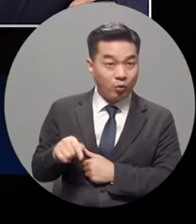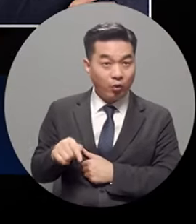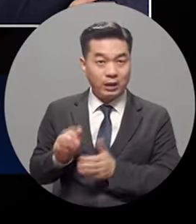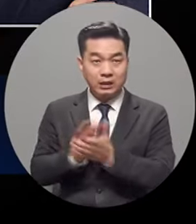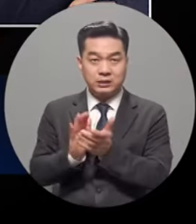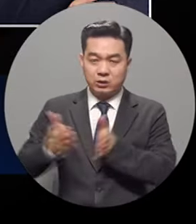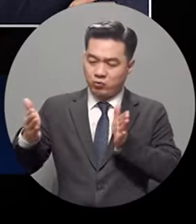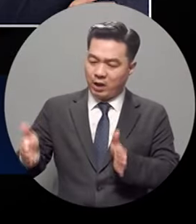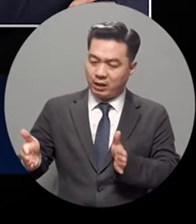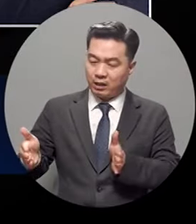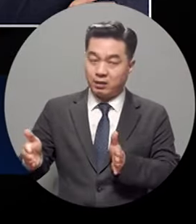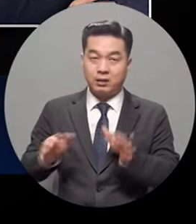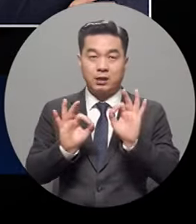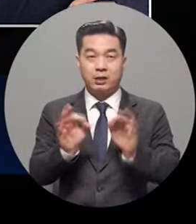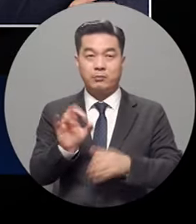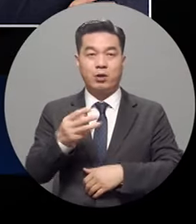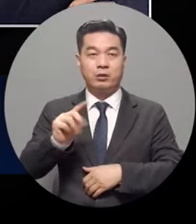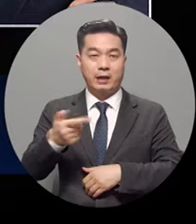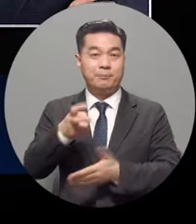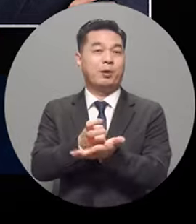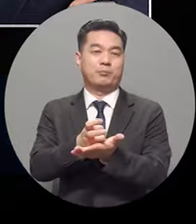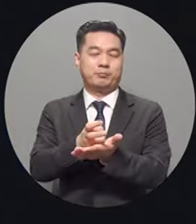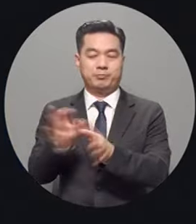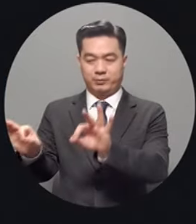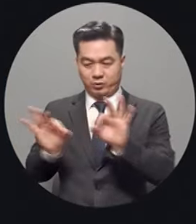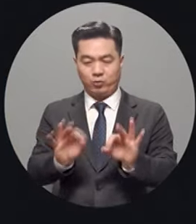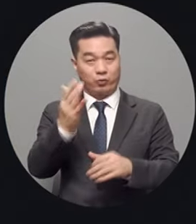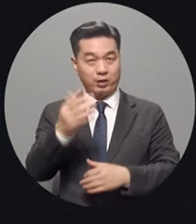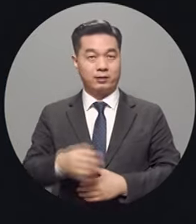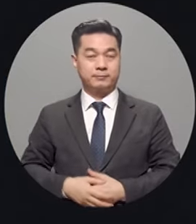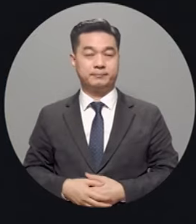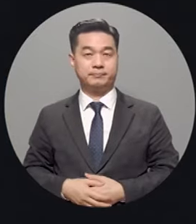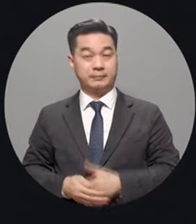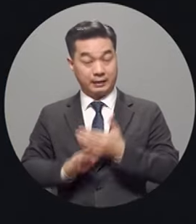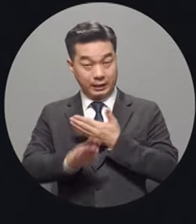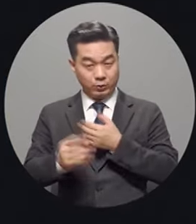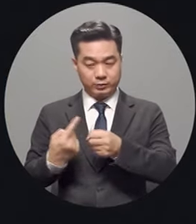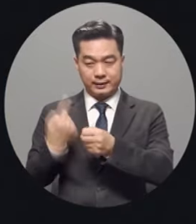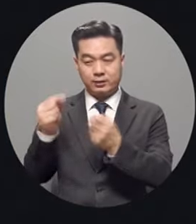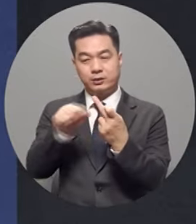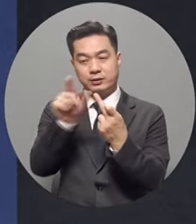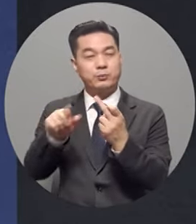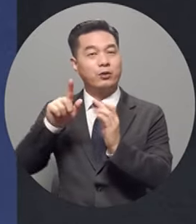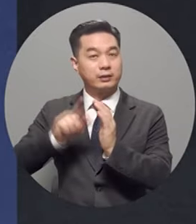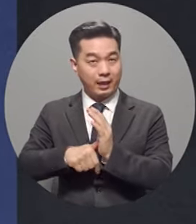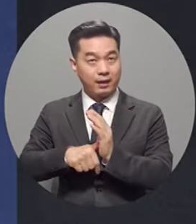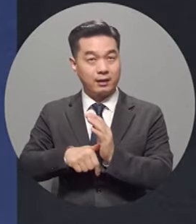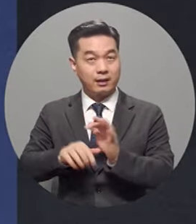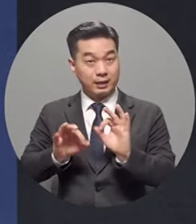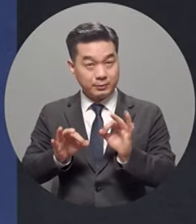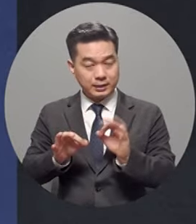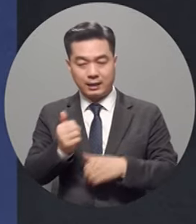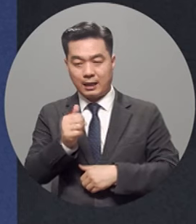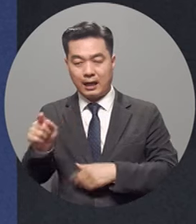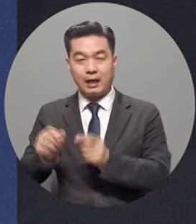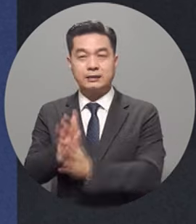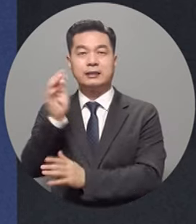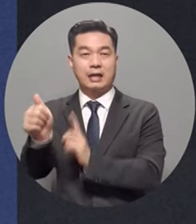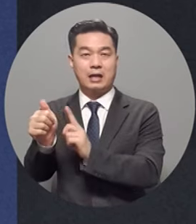친구 관계라고 해도 김영란법 적용이 되는 이후 지난해 12월쯤 김 씨는 하 시장에게 2천만